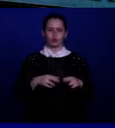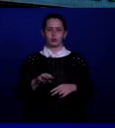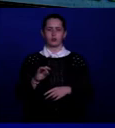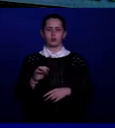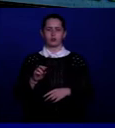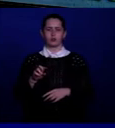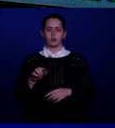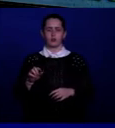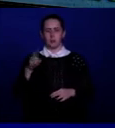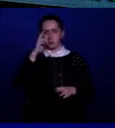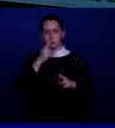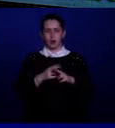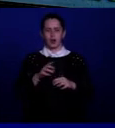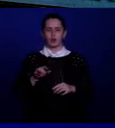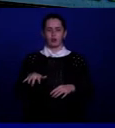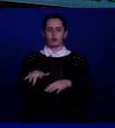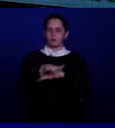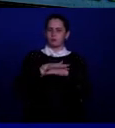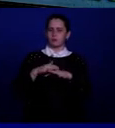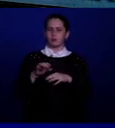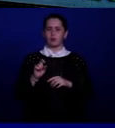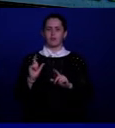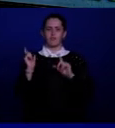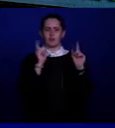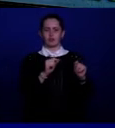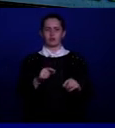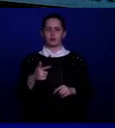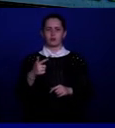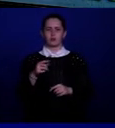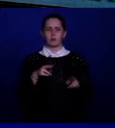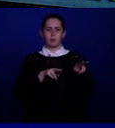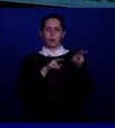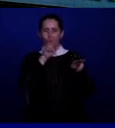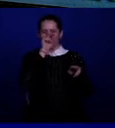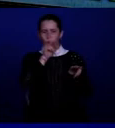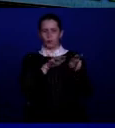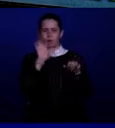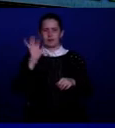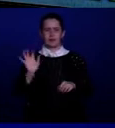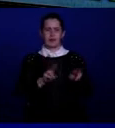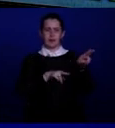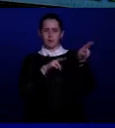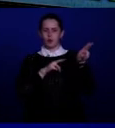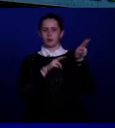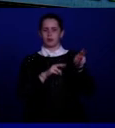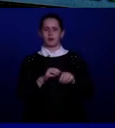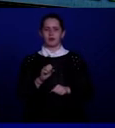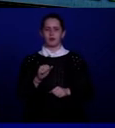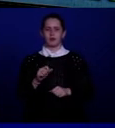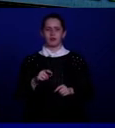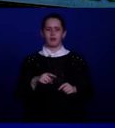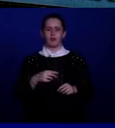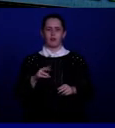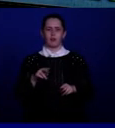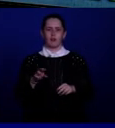Братья дружную толпою выезжают. Погуляли, серых уток постреляли. Что делать?